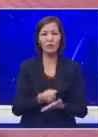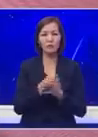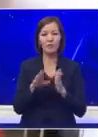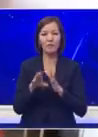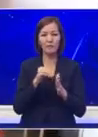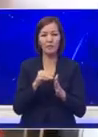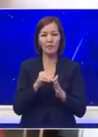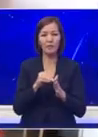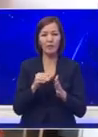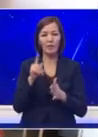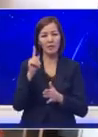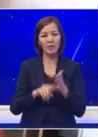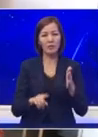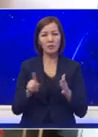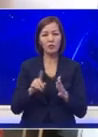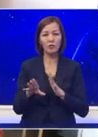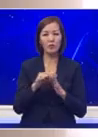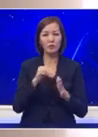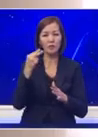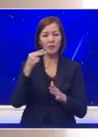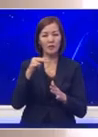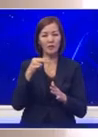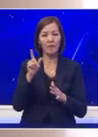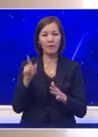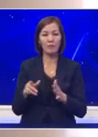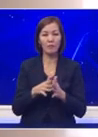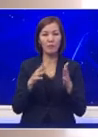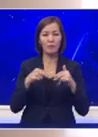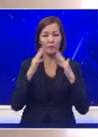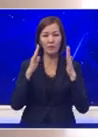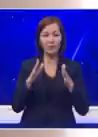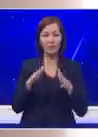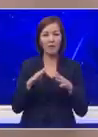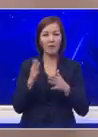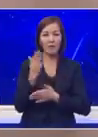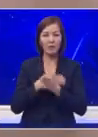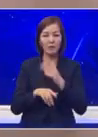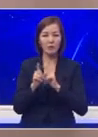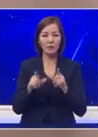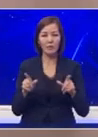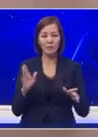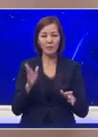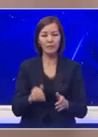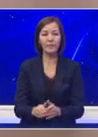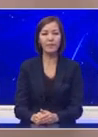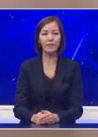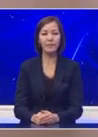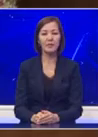выборов и выражает надежду что избранные глава государства уделит еще больше внимания людям с ограниченными возможностями